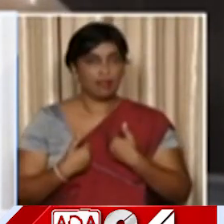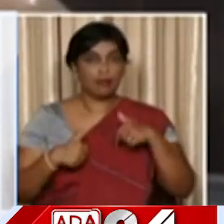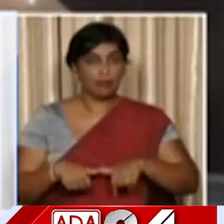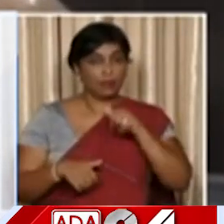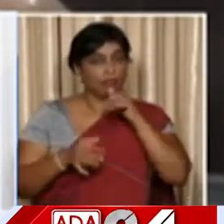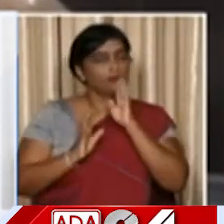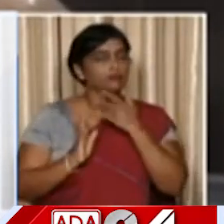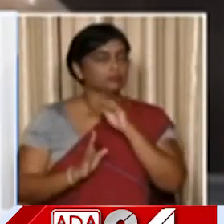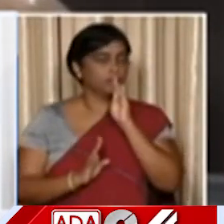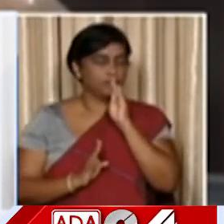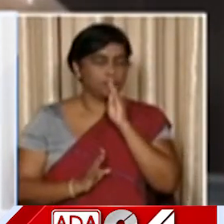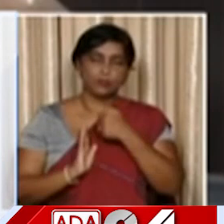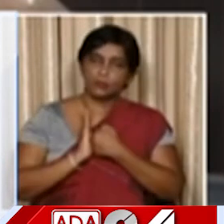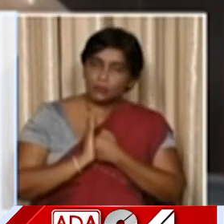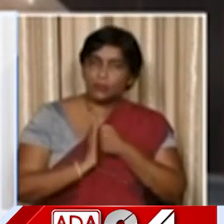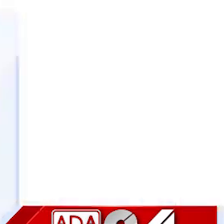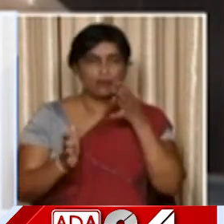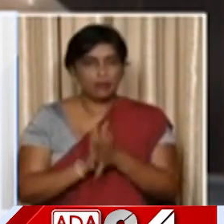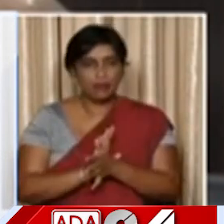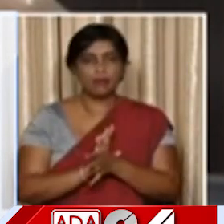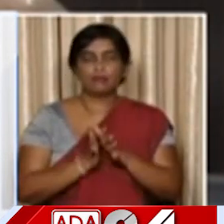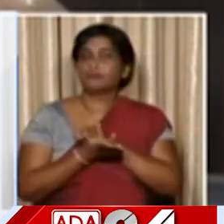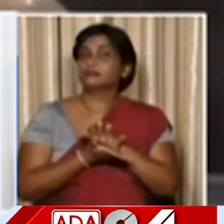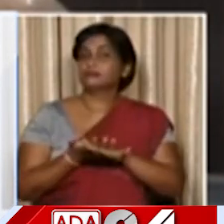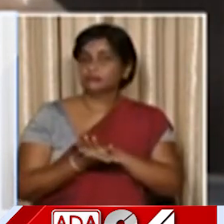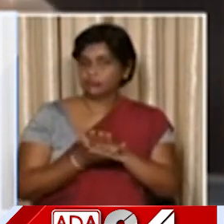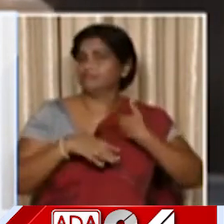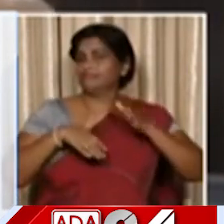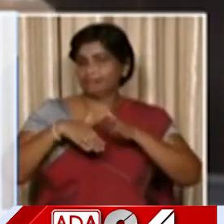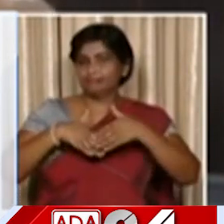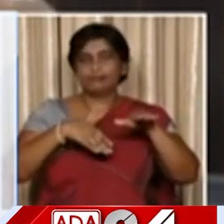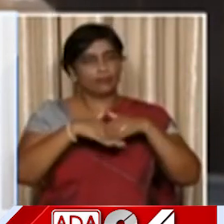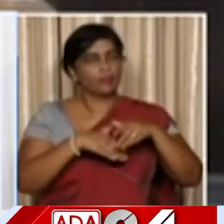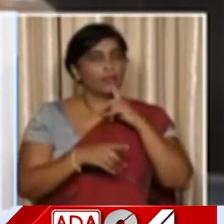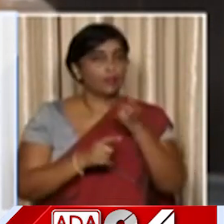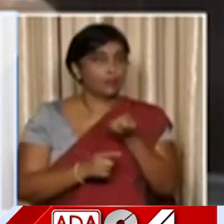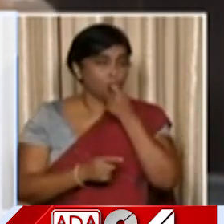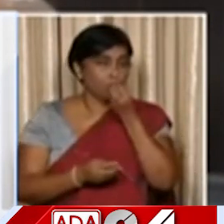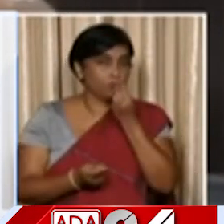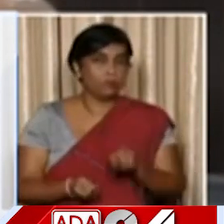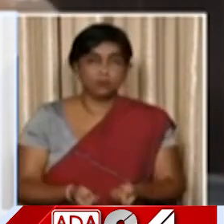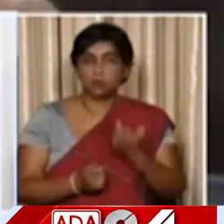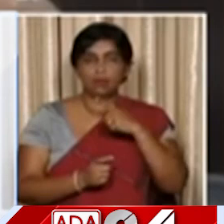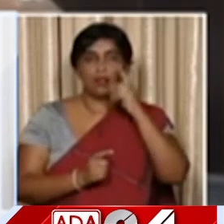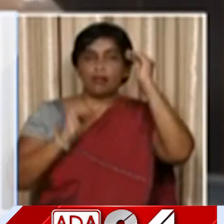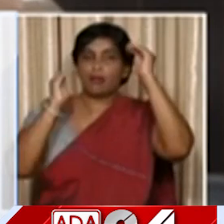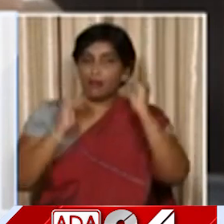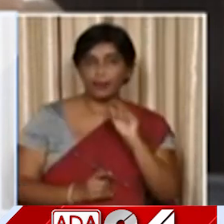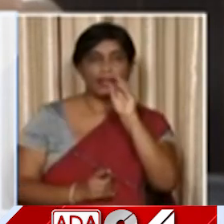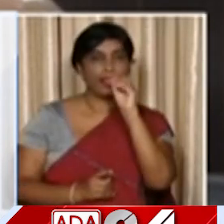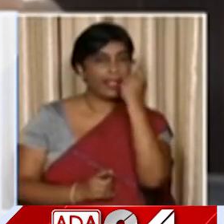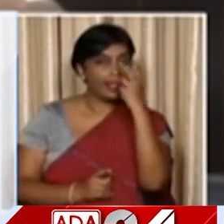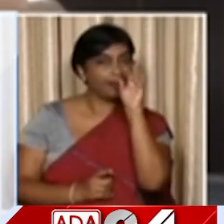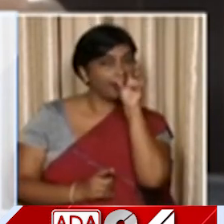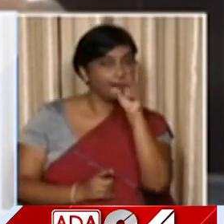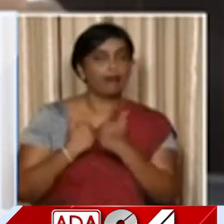අප ඉතා නියතපානීව ඒ අඩුපාඩු සහ වැරදි කරගන්නට ක්‍රියා කරනවා. උද්ධමනයේ වේගය තනි ඉලක්කයක් දක්වා අඩු කරලීමට